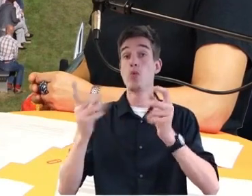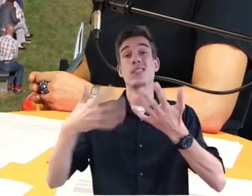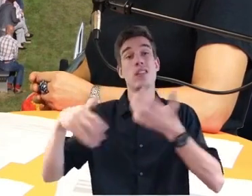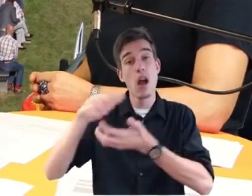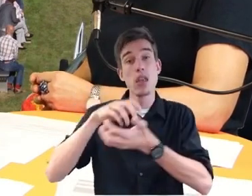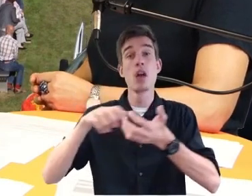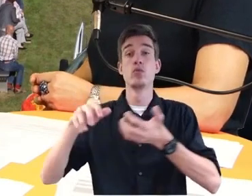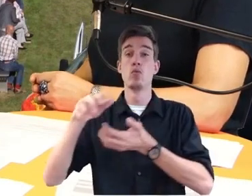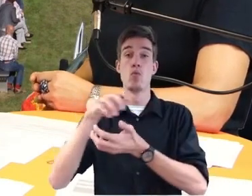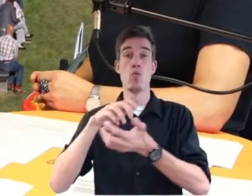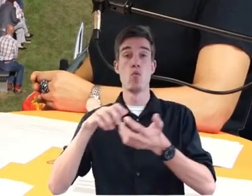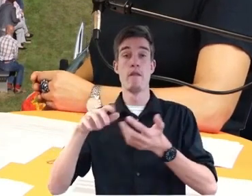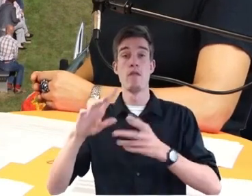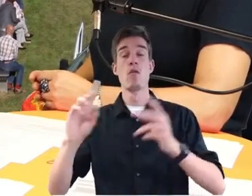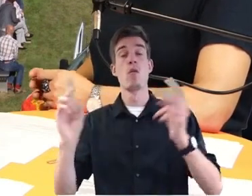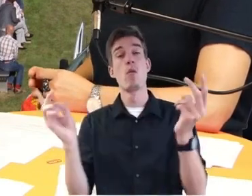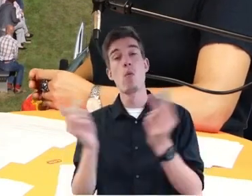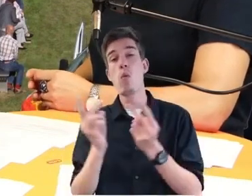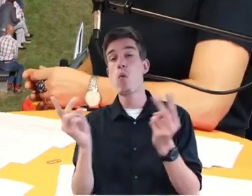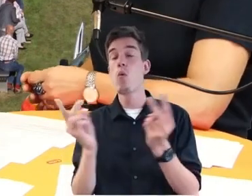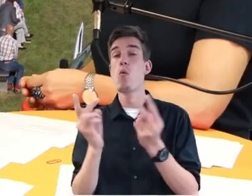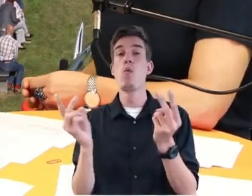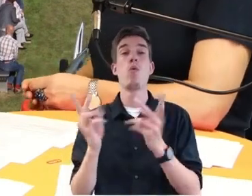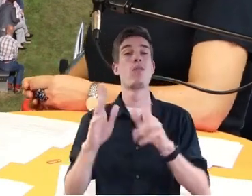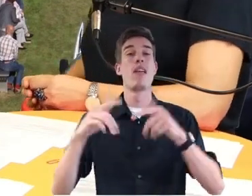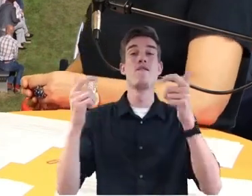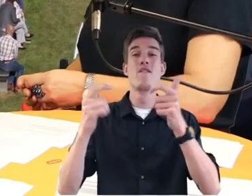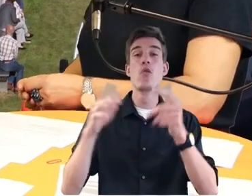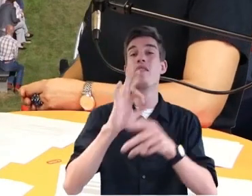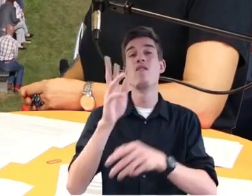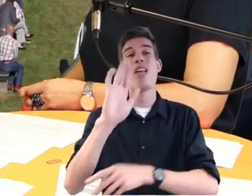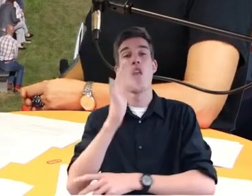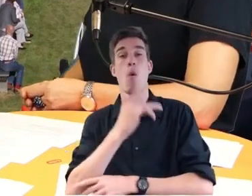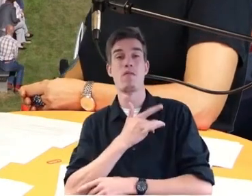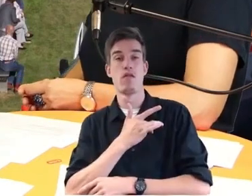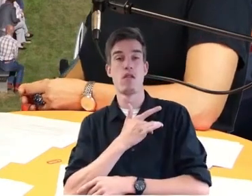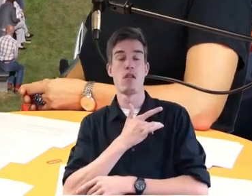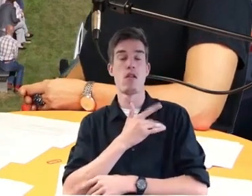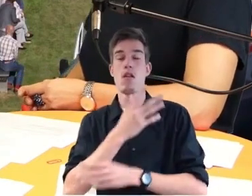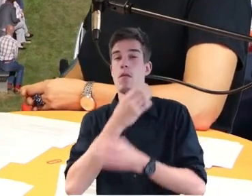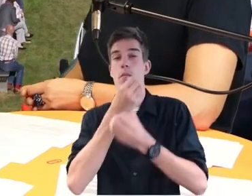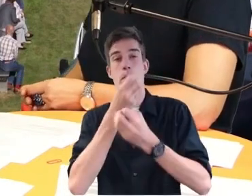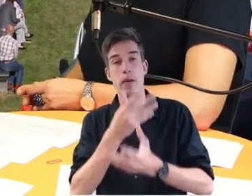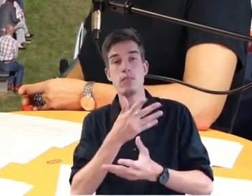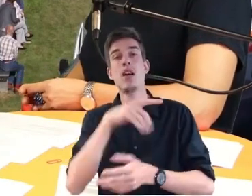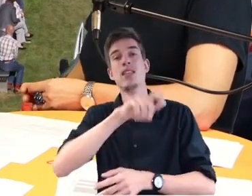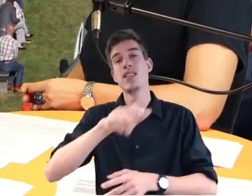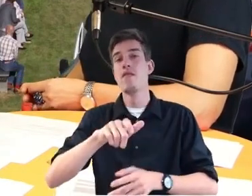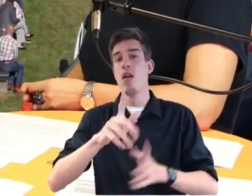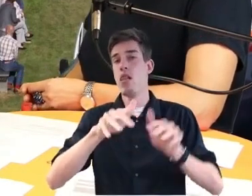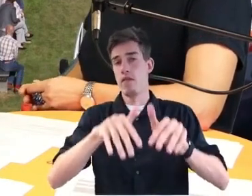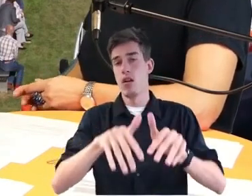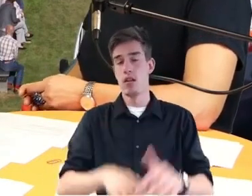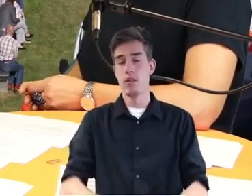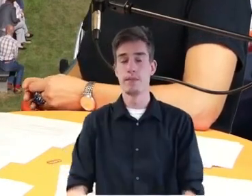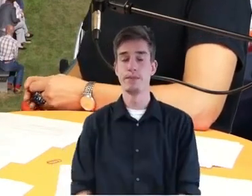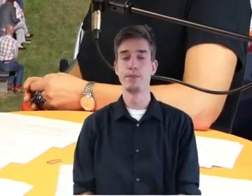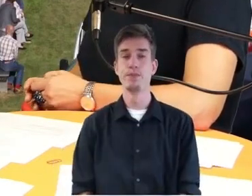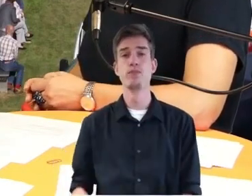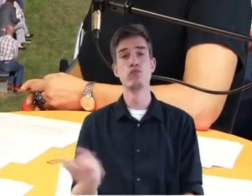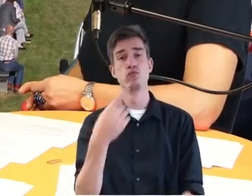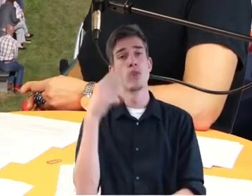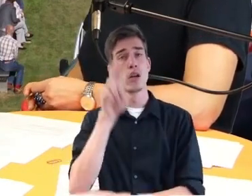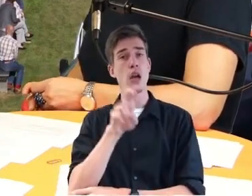Katastrophen bis hin zur Versorgung von Opfern aus dem Zivilschutzfall. Unsere